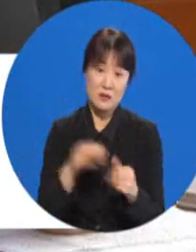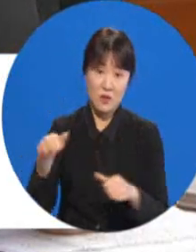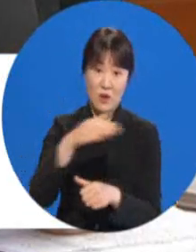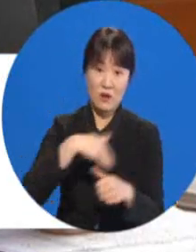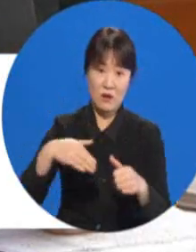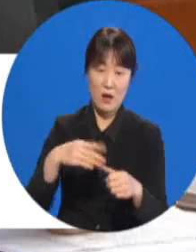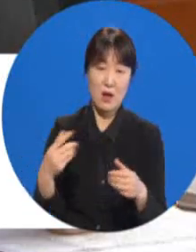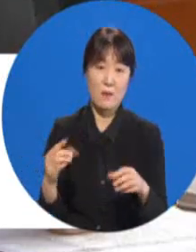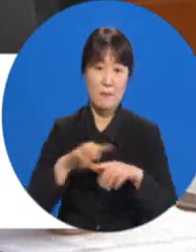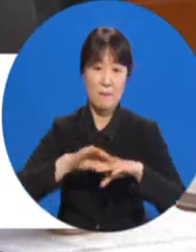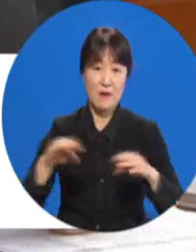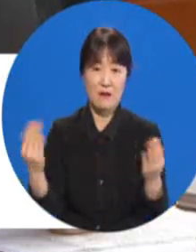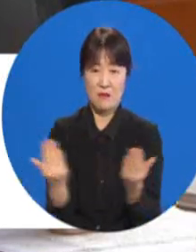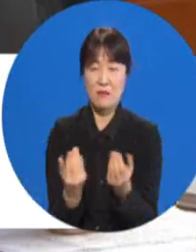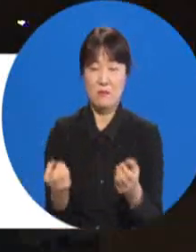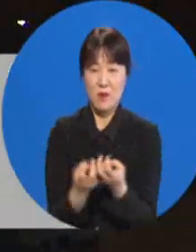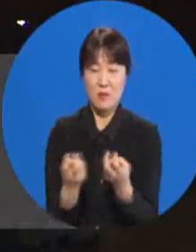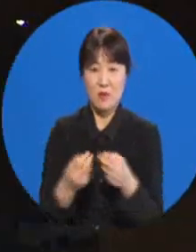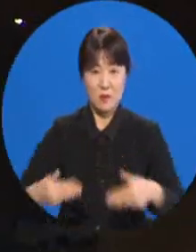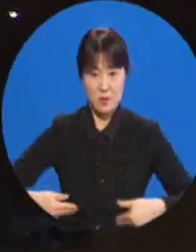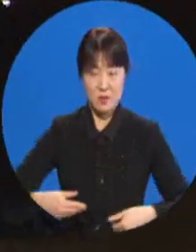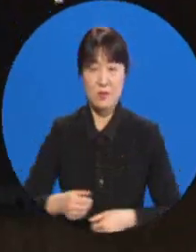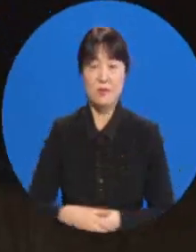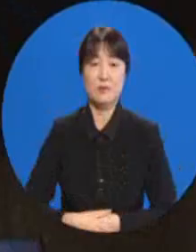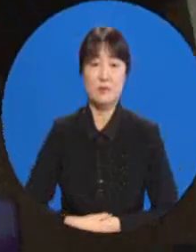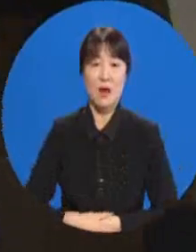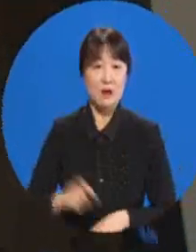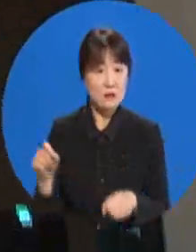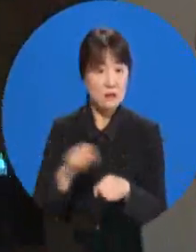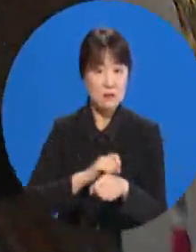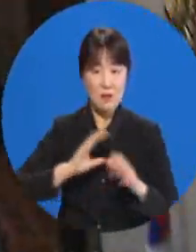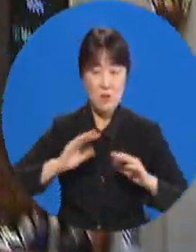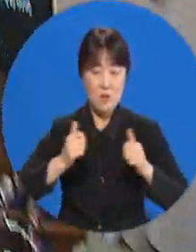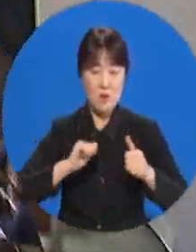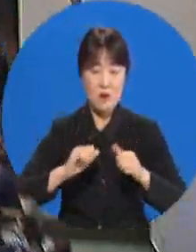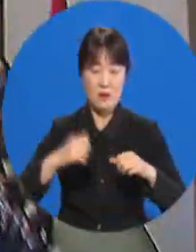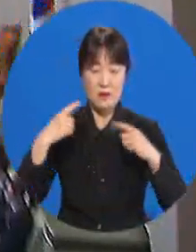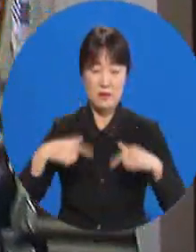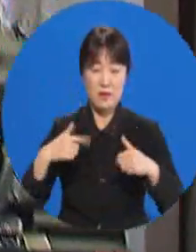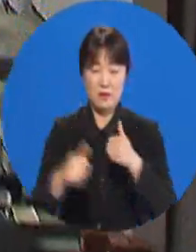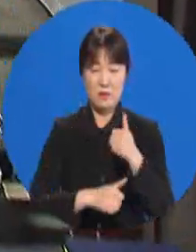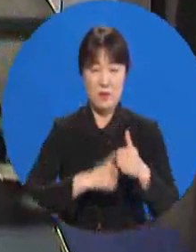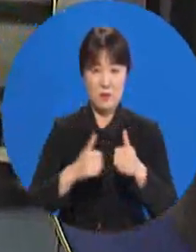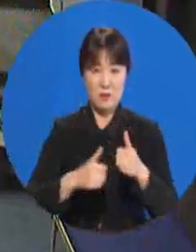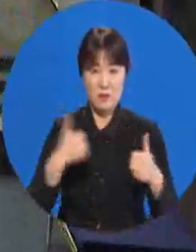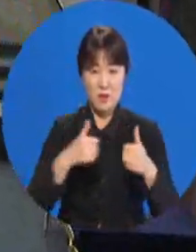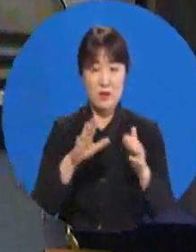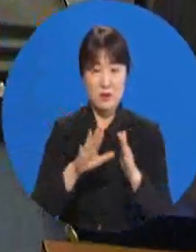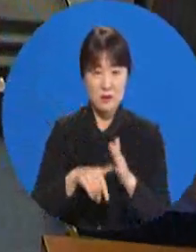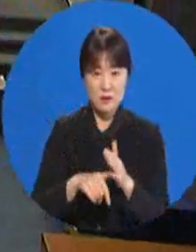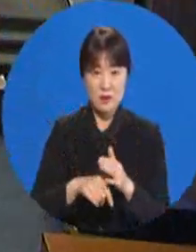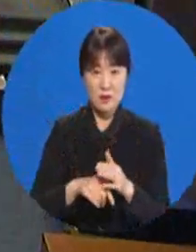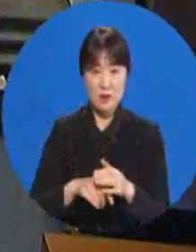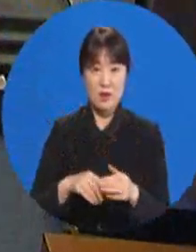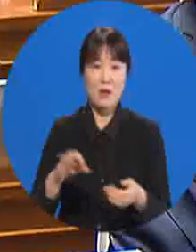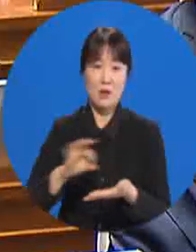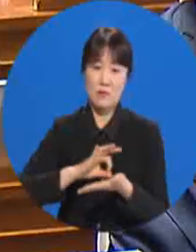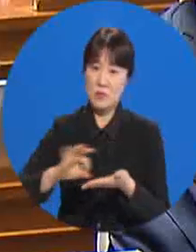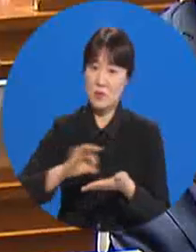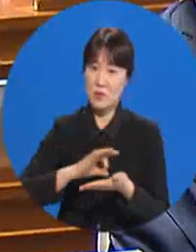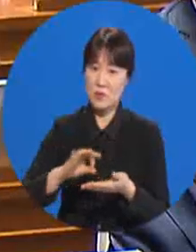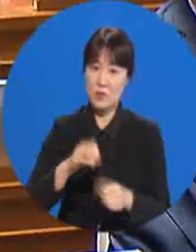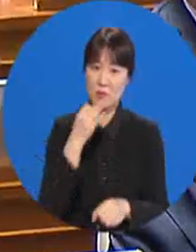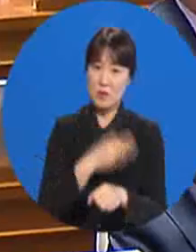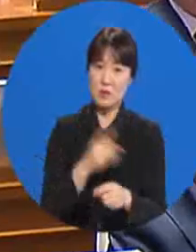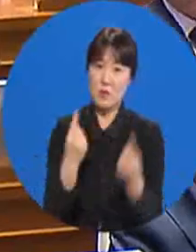속히 해결해야 되겠죠? 그렇습니다. 특히 국회 상임위원회에서도 비용과 편익에 앞서 안전성이 담보돼야 한다는